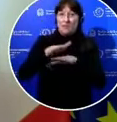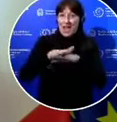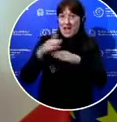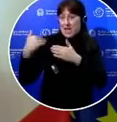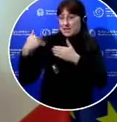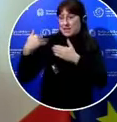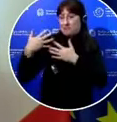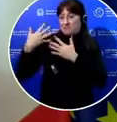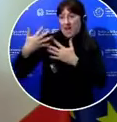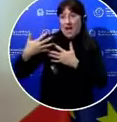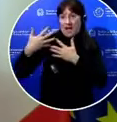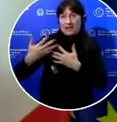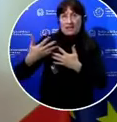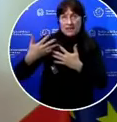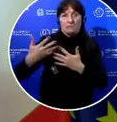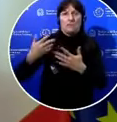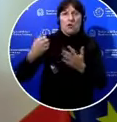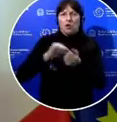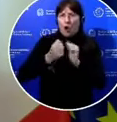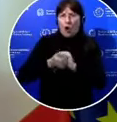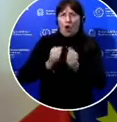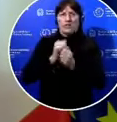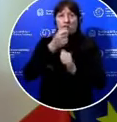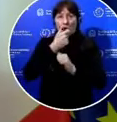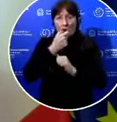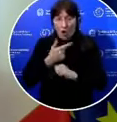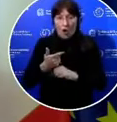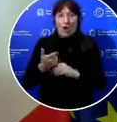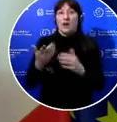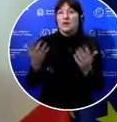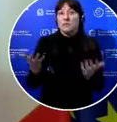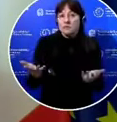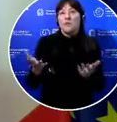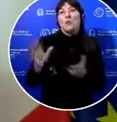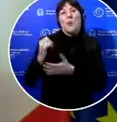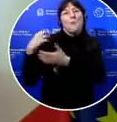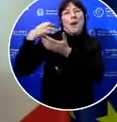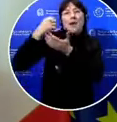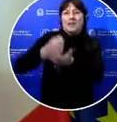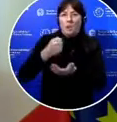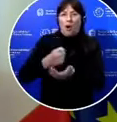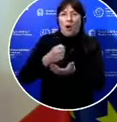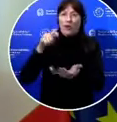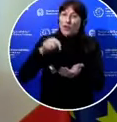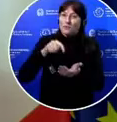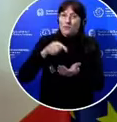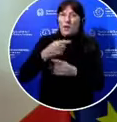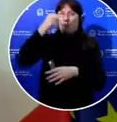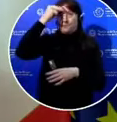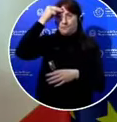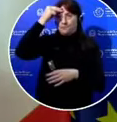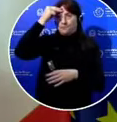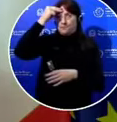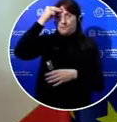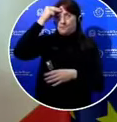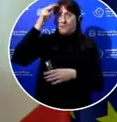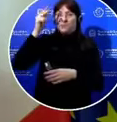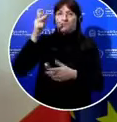in questi decenni di lotta alle droghe da parte delle associazioni sia un patrimonio di cui tenere conto in un'ottica